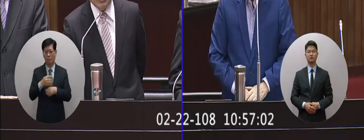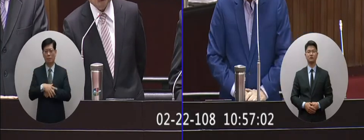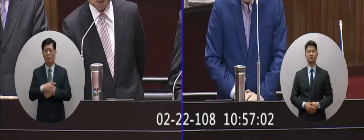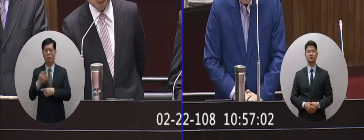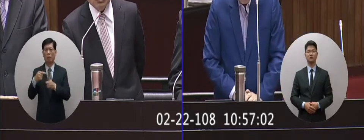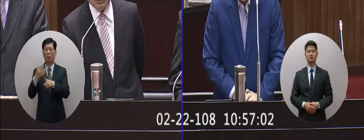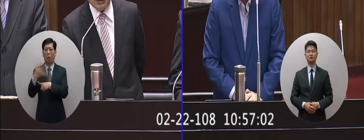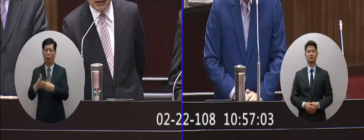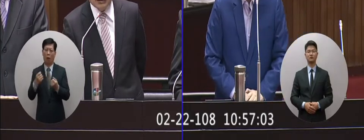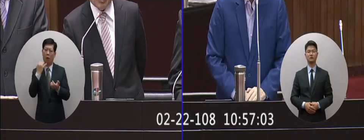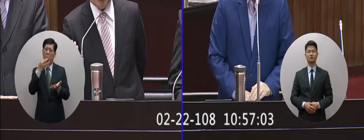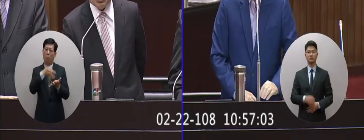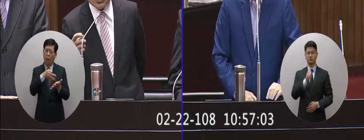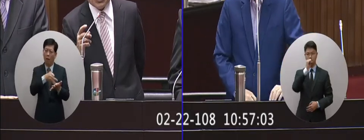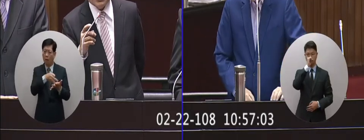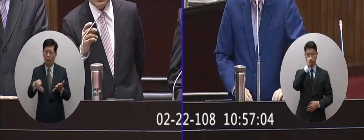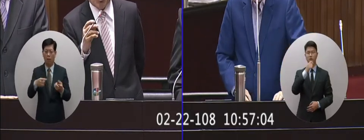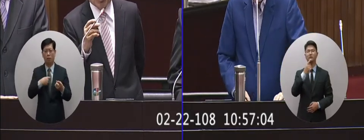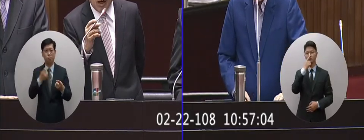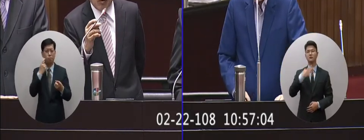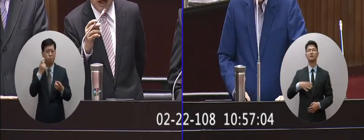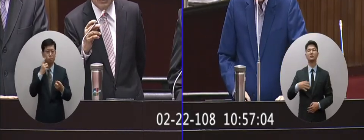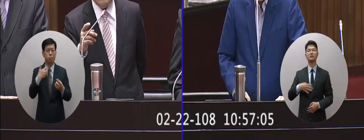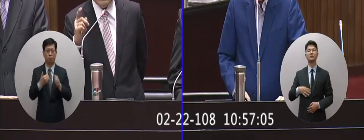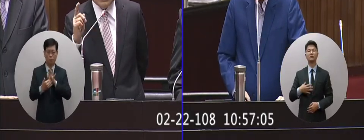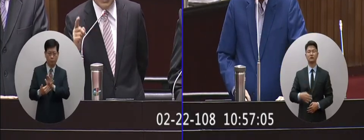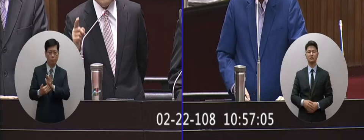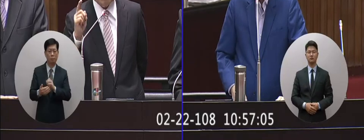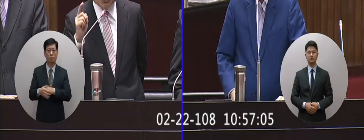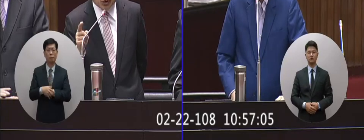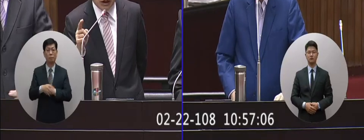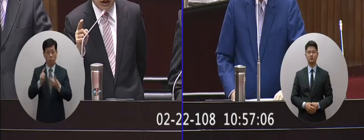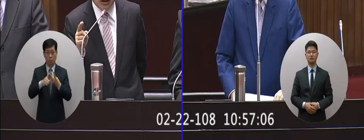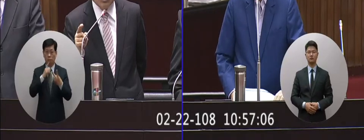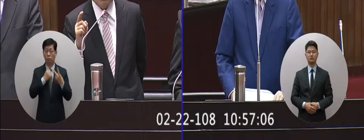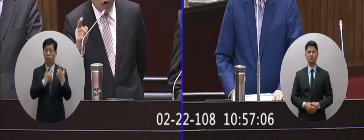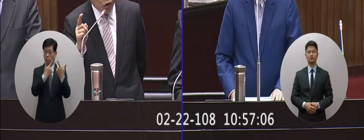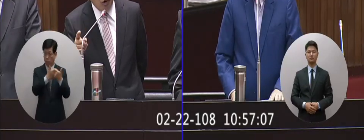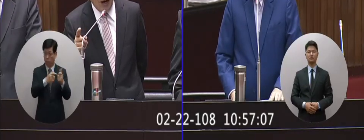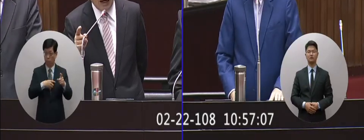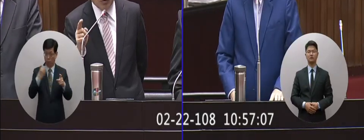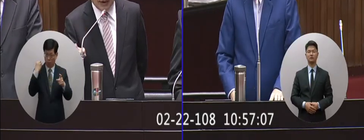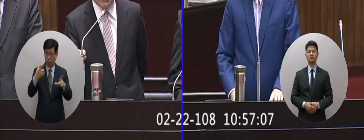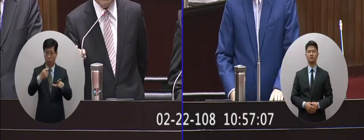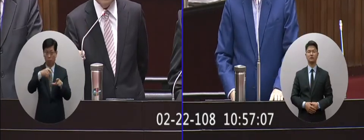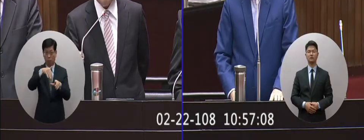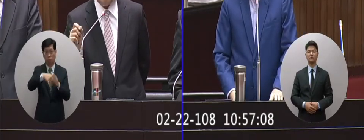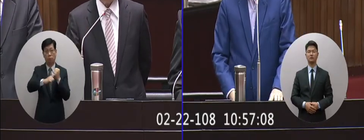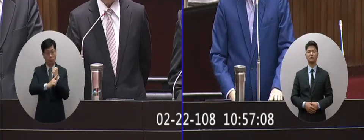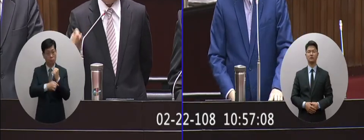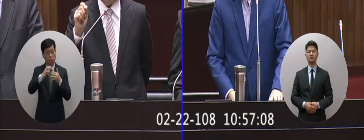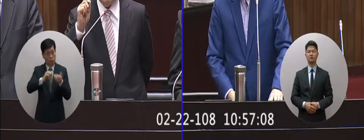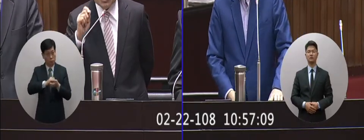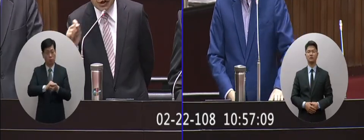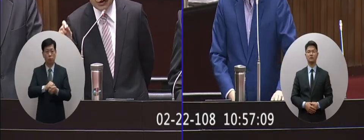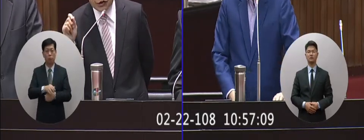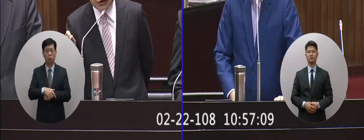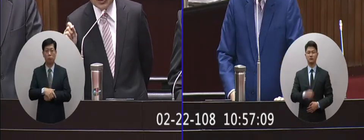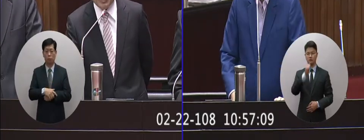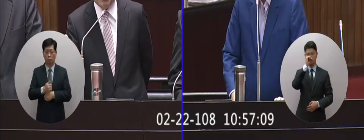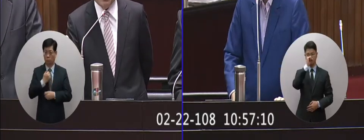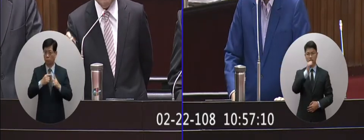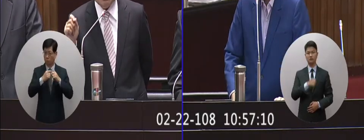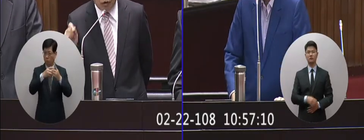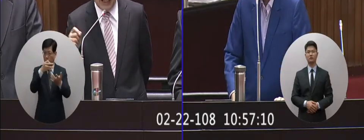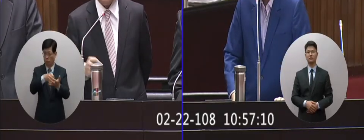使人联署啊等等不实的这种状况，而且也是符合公投法规定，必须要亲